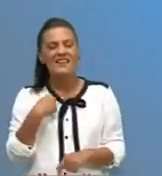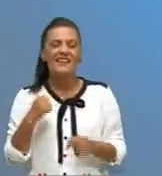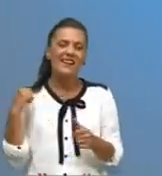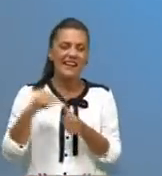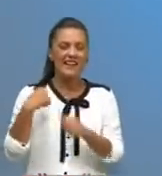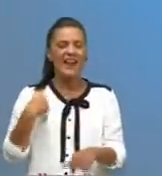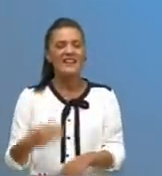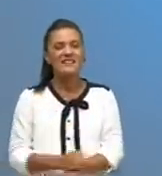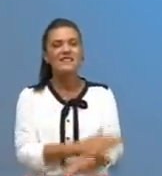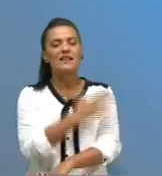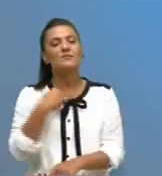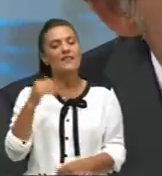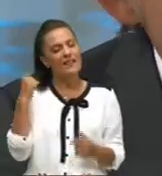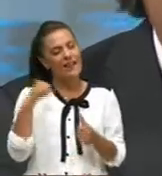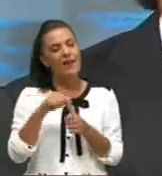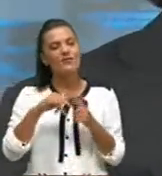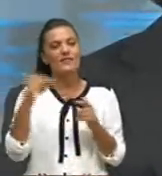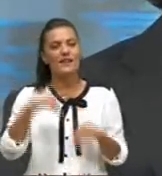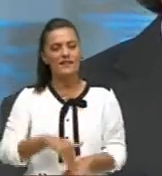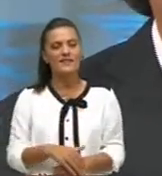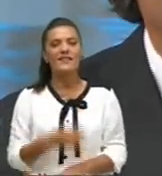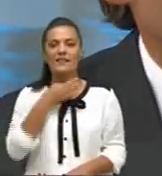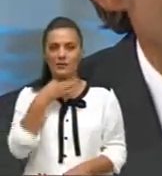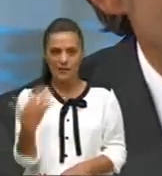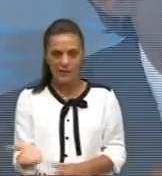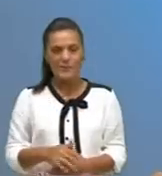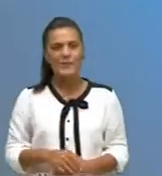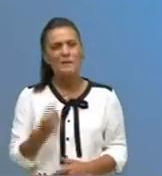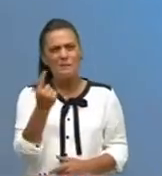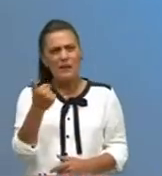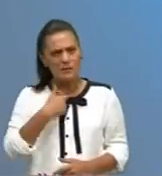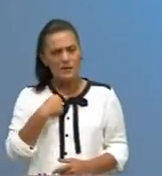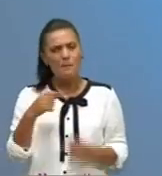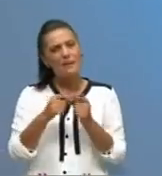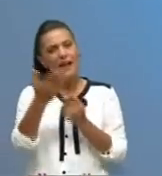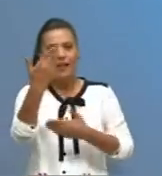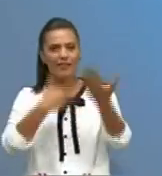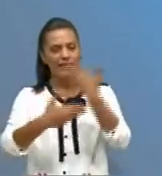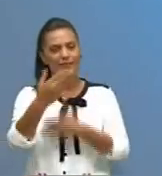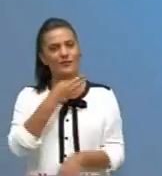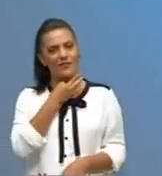yeniden hatırlatacak bana. Tekrar hoş geldiniz efendim. Sağ olun, çok teşekkür ederiz. Biraz bize Biga'yı anlatın lütfen.